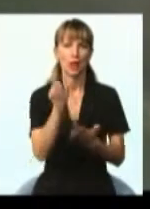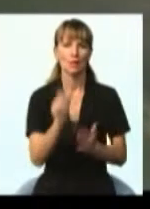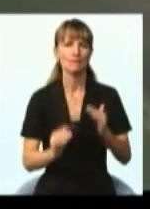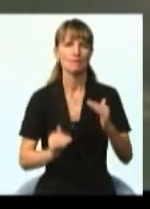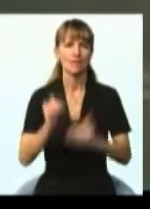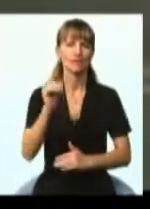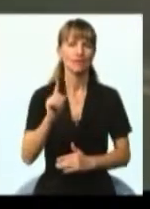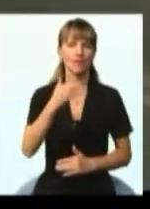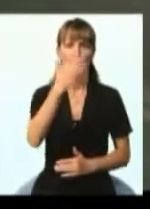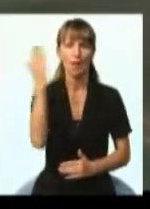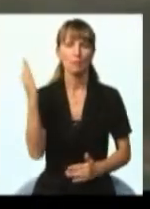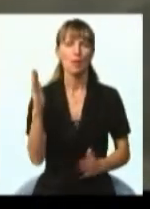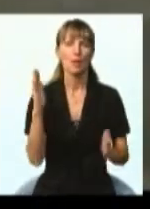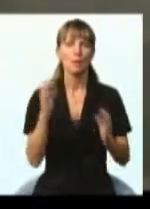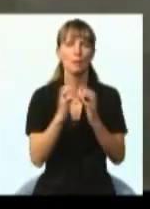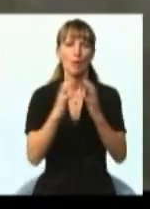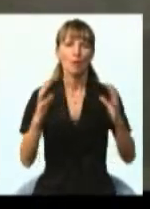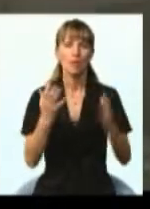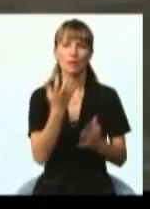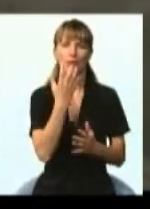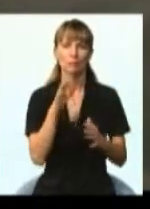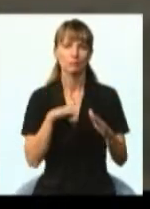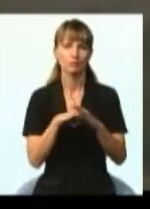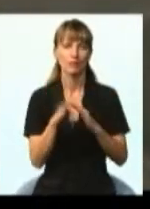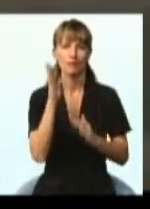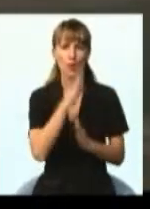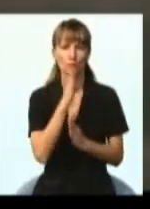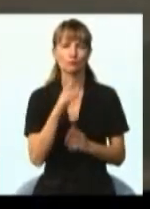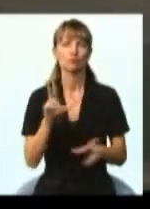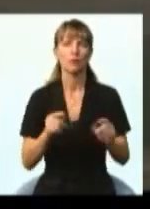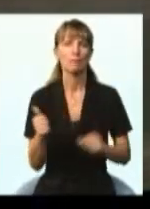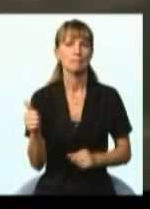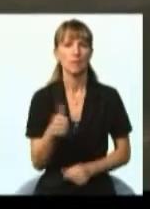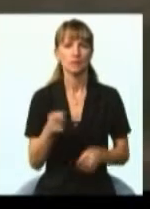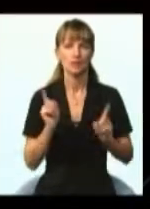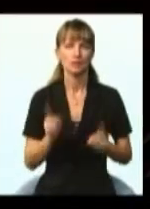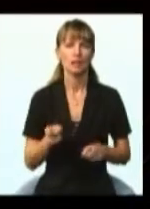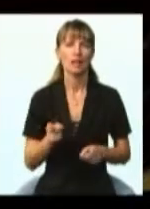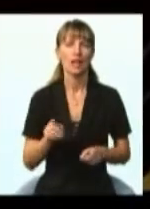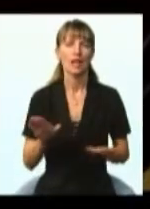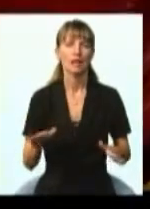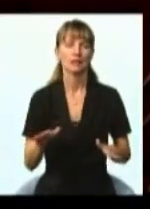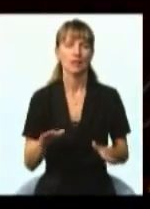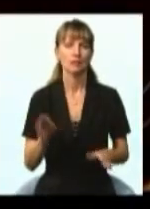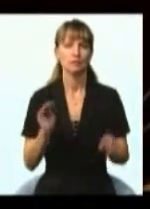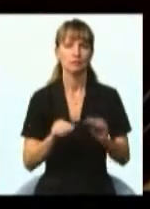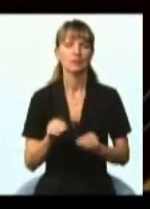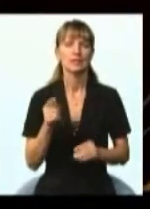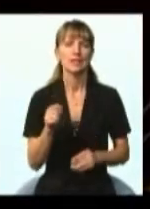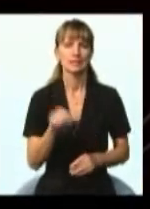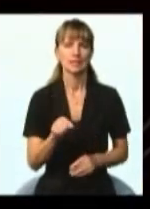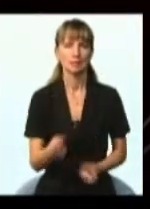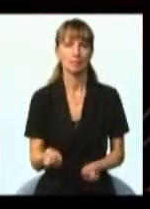небо. Повітряна куля, наповнена теплим повітрям, вважається першим справжнім літальним апаратом. Саме з її появи